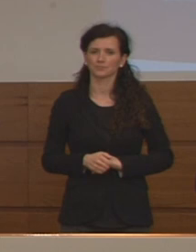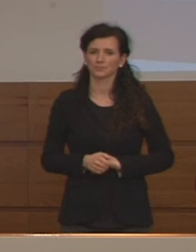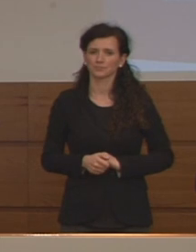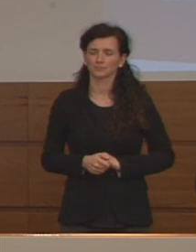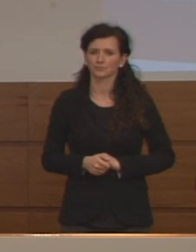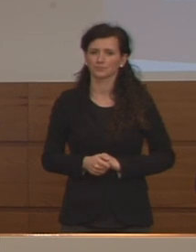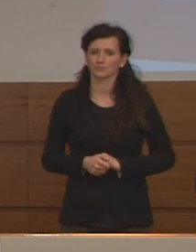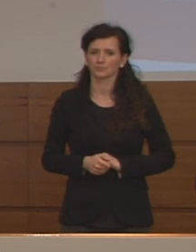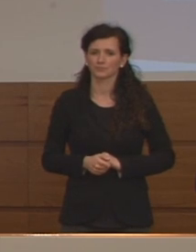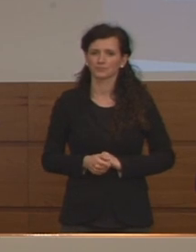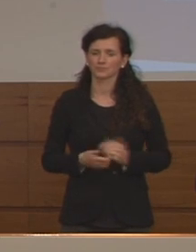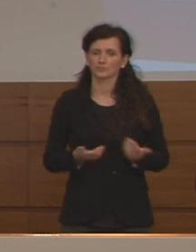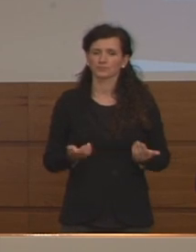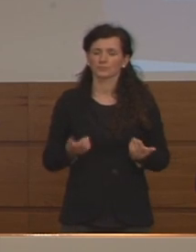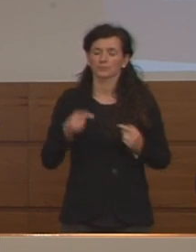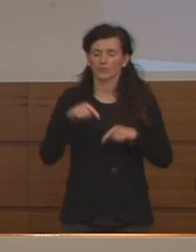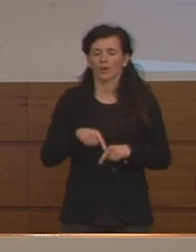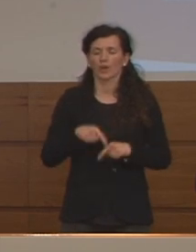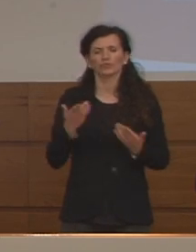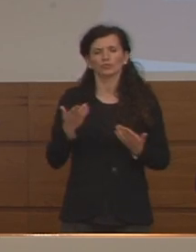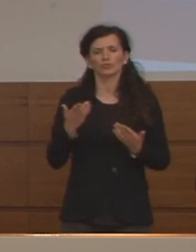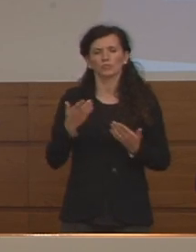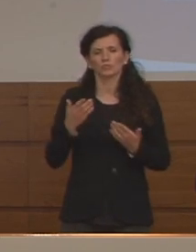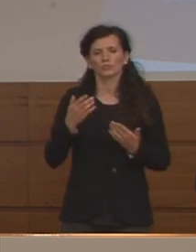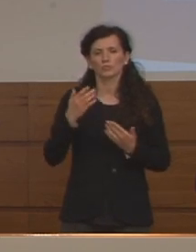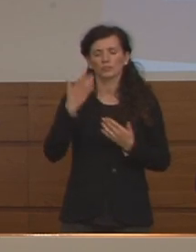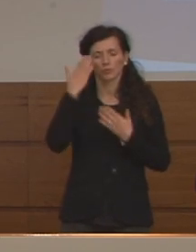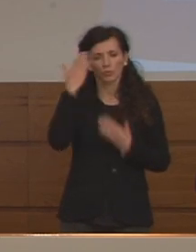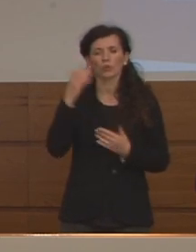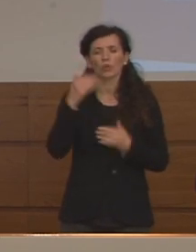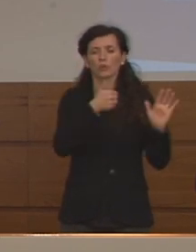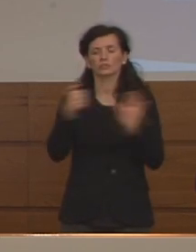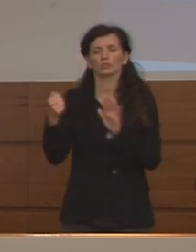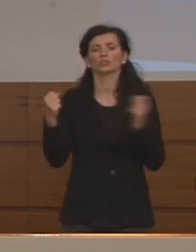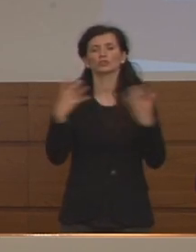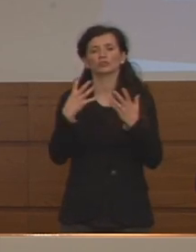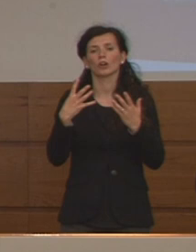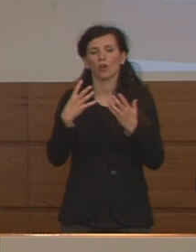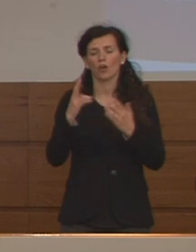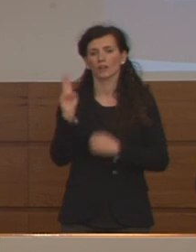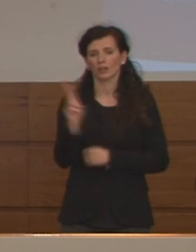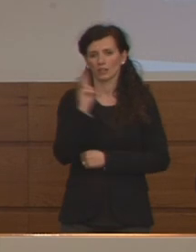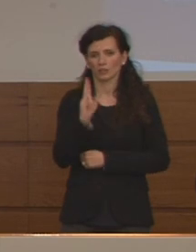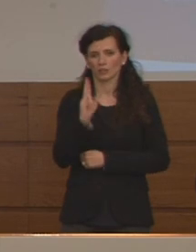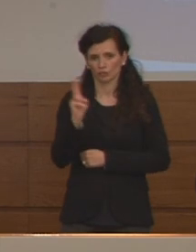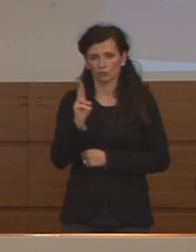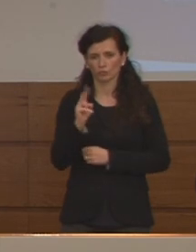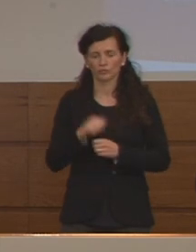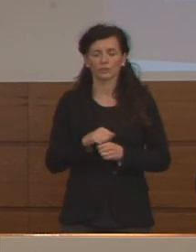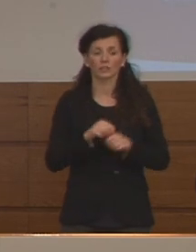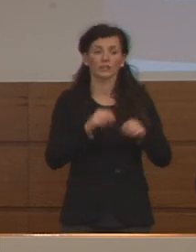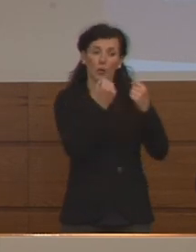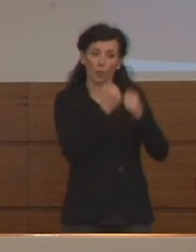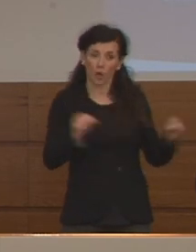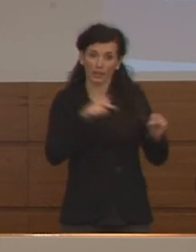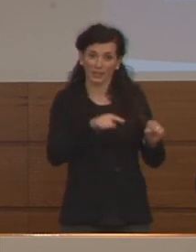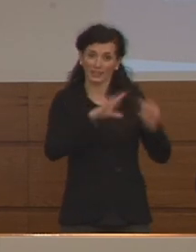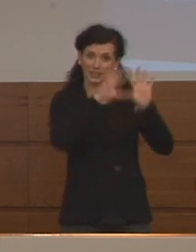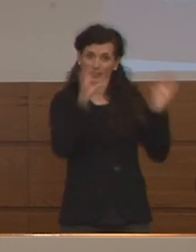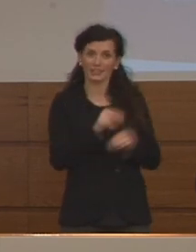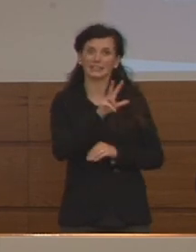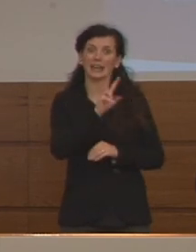oggi purtroppo registriamo 619 nuovi deceduti il totale dei guariti invece sale a